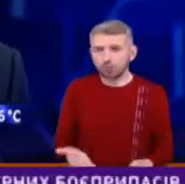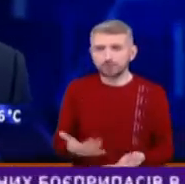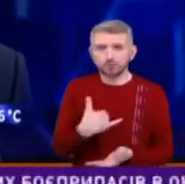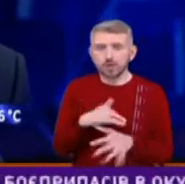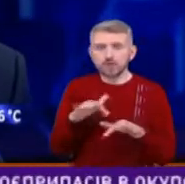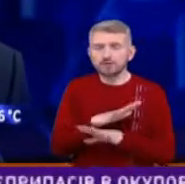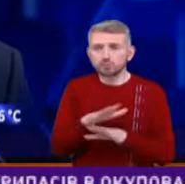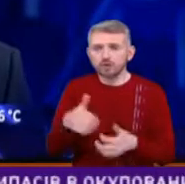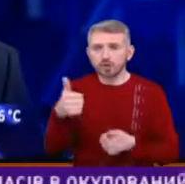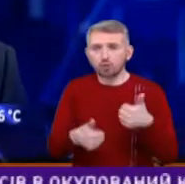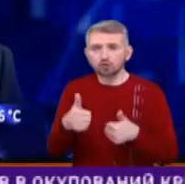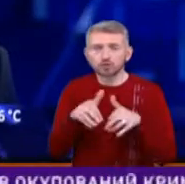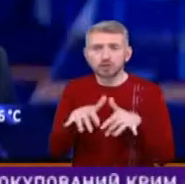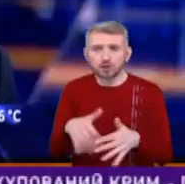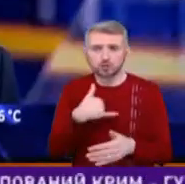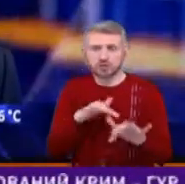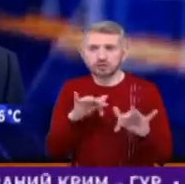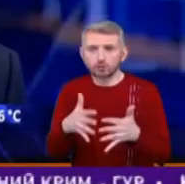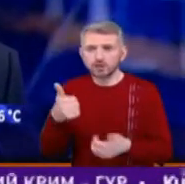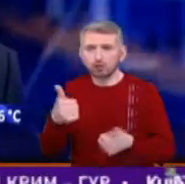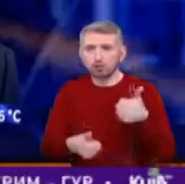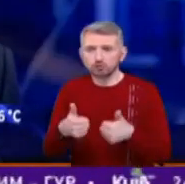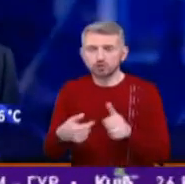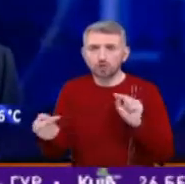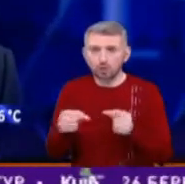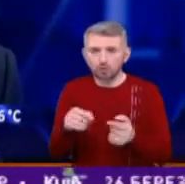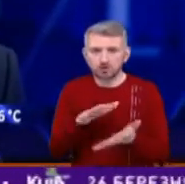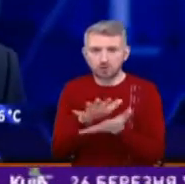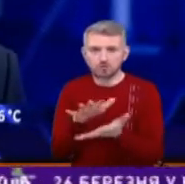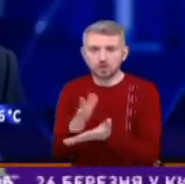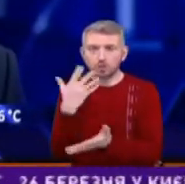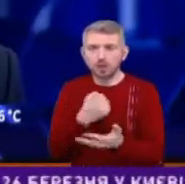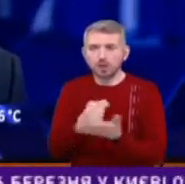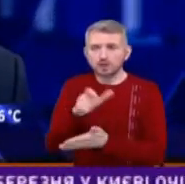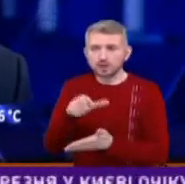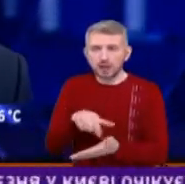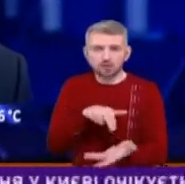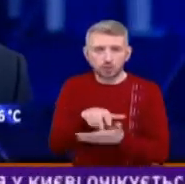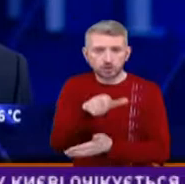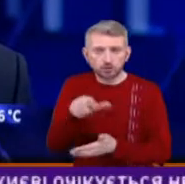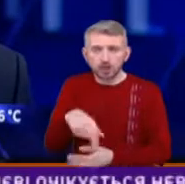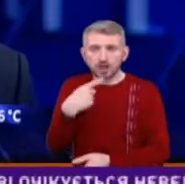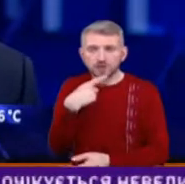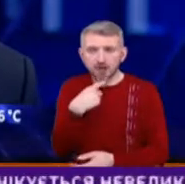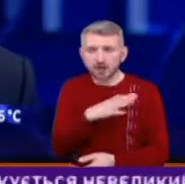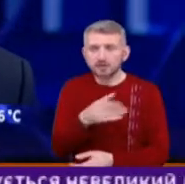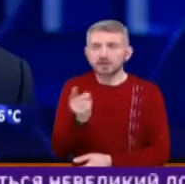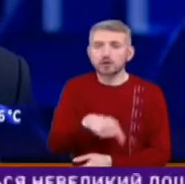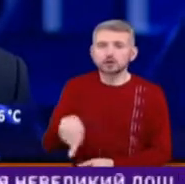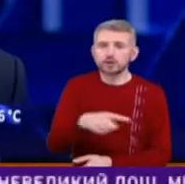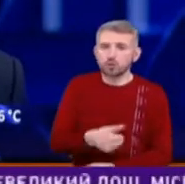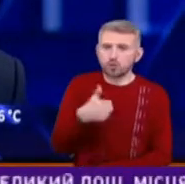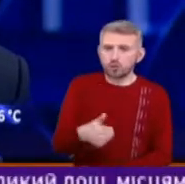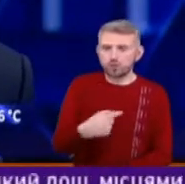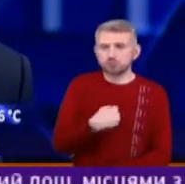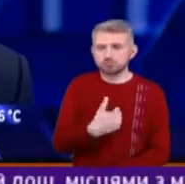не відбувся конкурс кампанії, у нас відбувся конкурс контркампанії, коли кандидати виходили до людей і казали не те, що вони хороші,